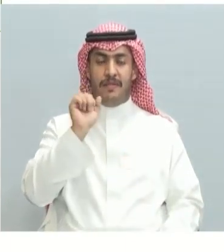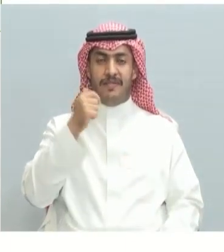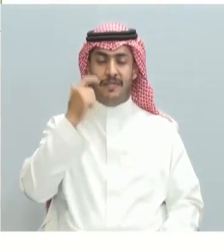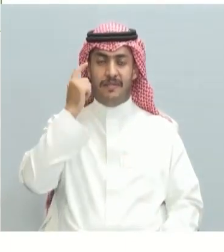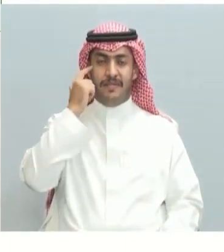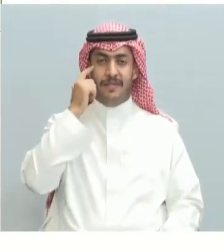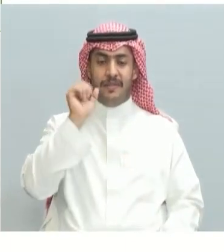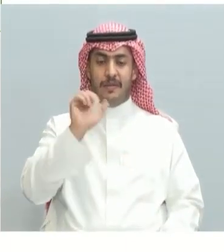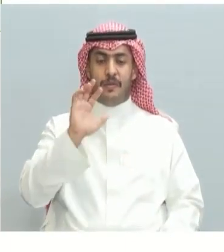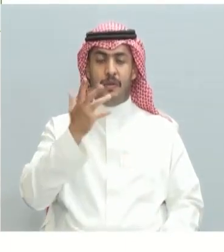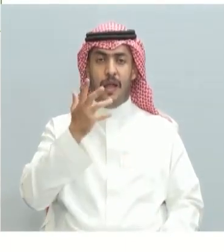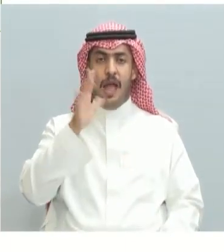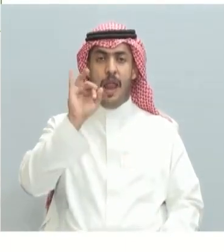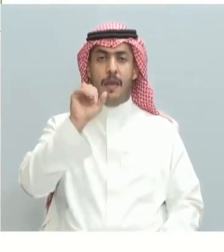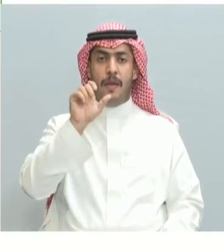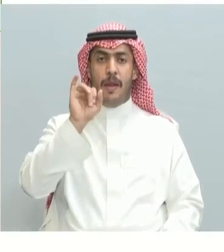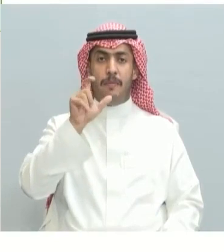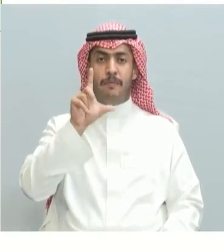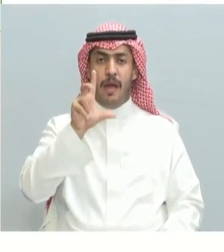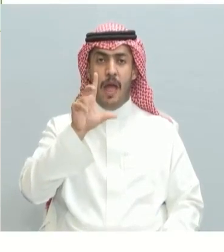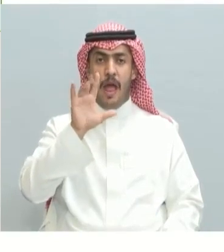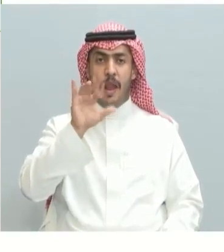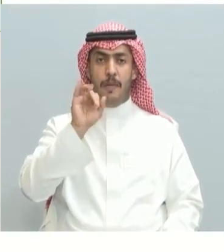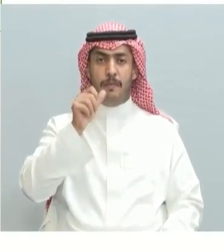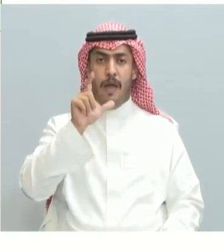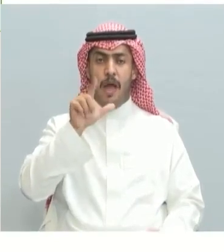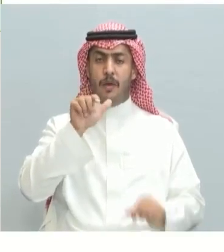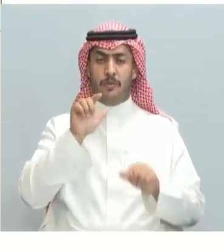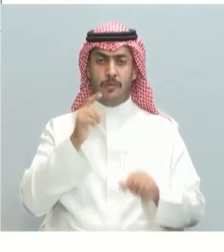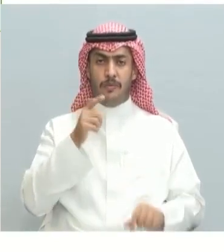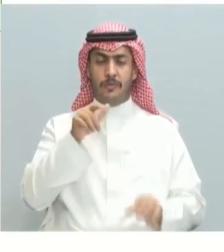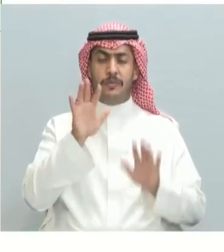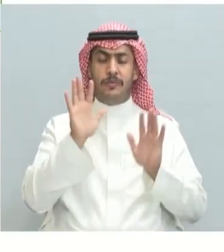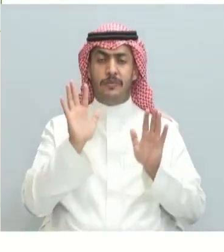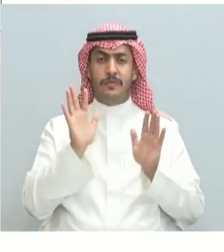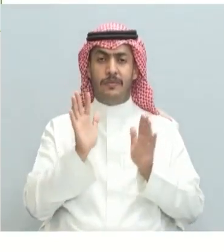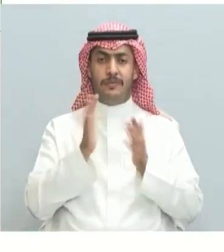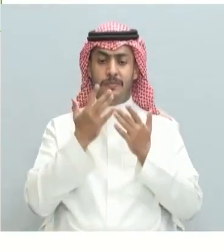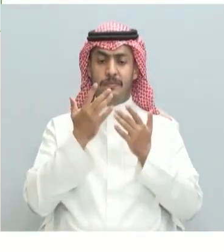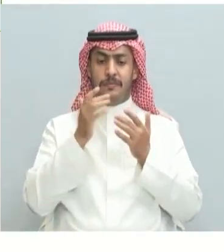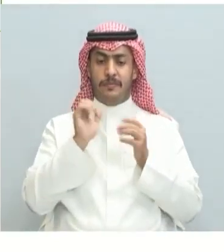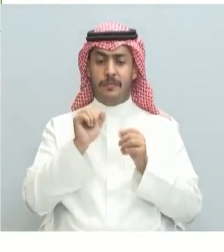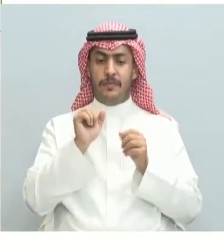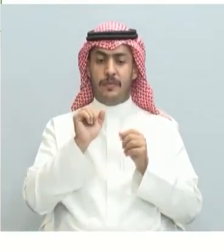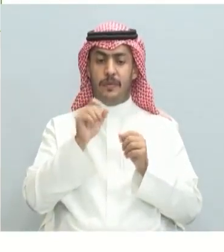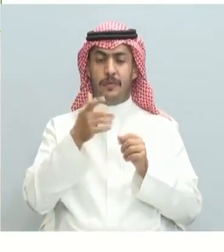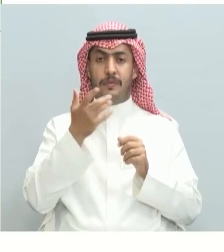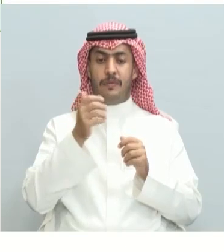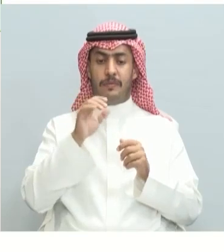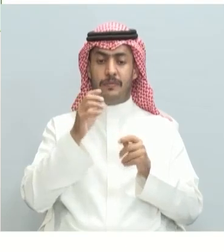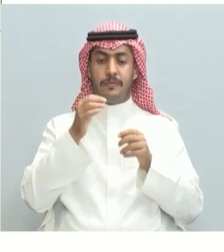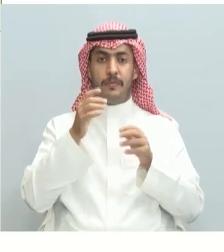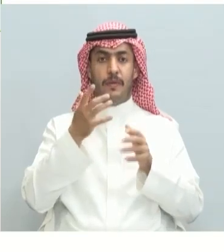بدايه ما هو المال وقلنا المال هو كل ما هو مقبول